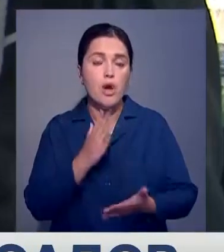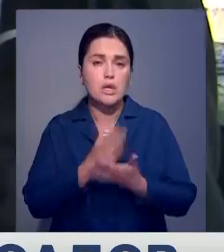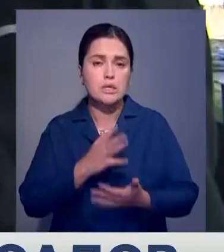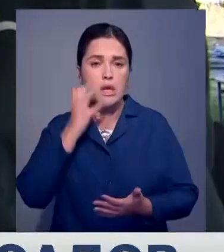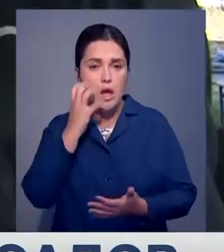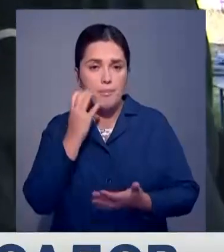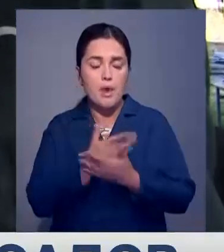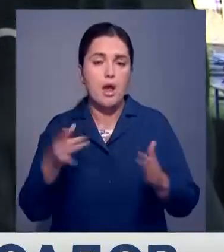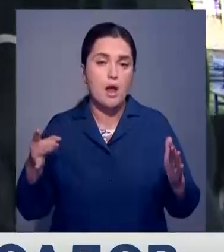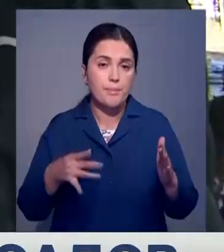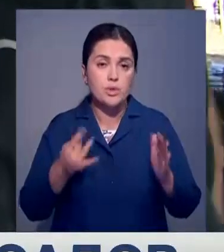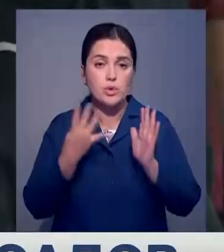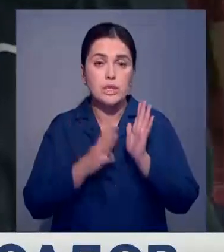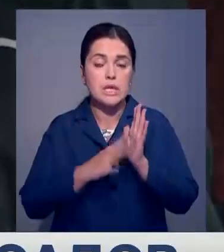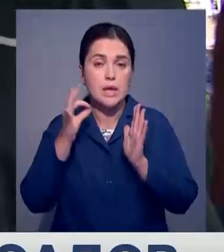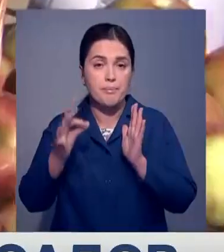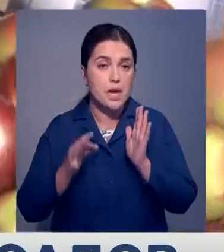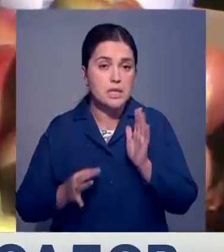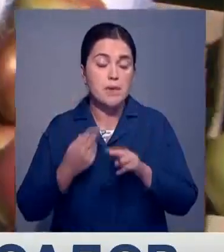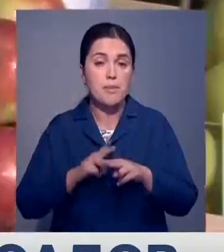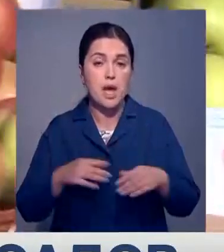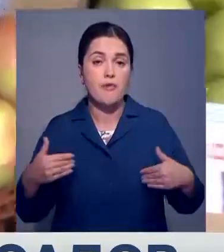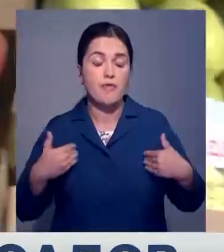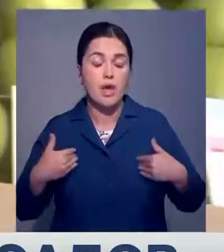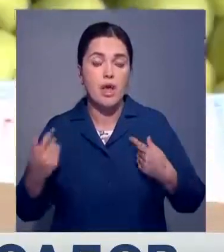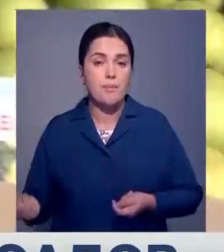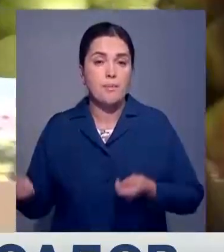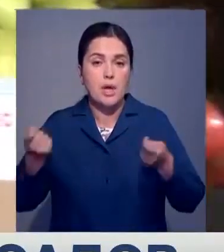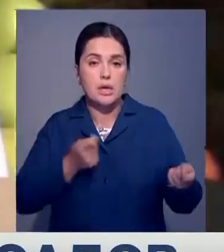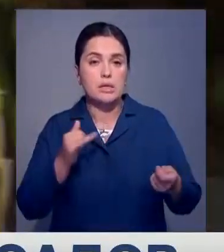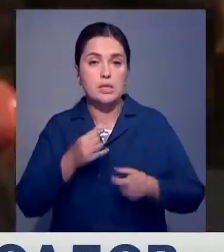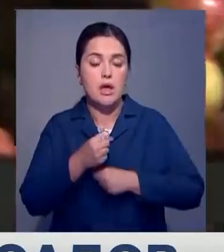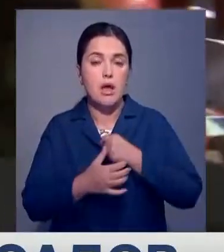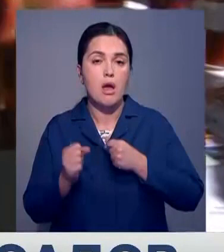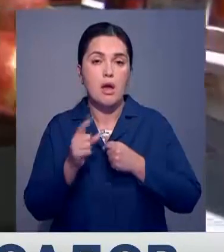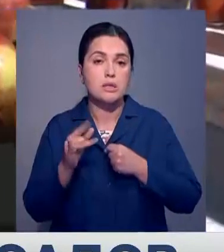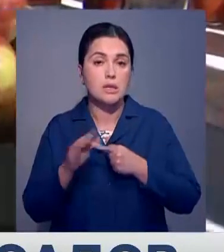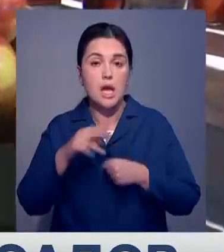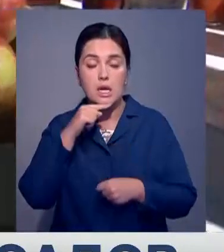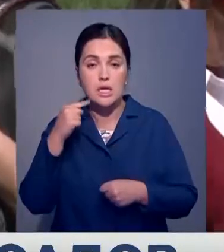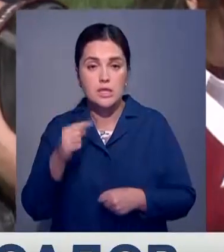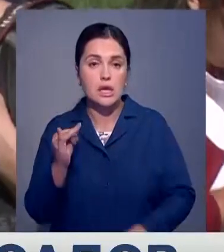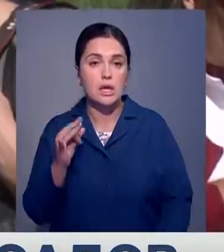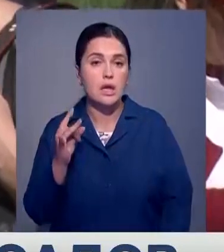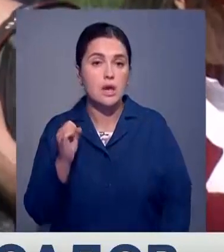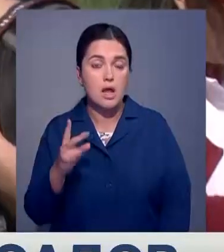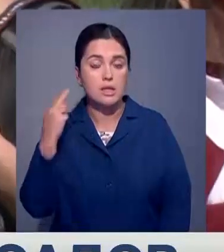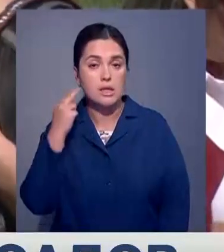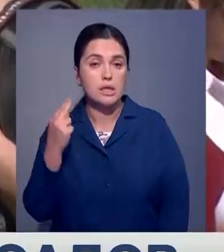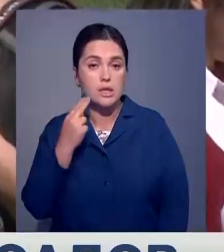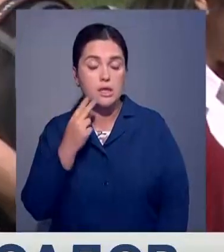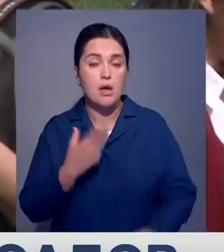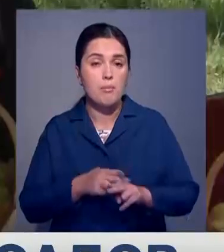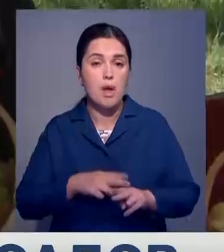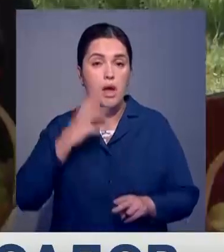на 49%. Сладкие источники витаминов завозят в основном из Центральной Азии, России, Ирана и Китая. В экспорте родина